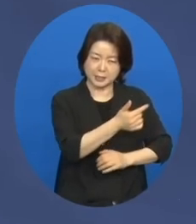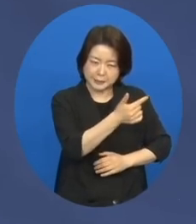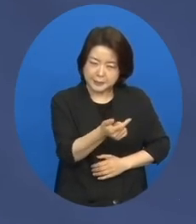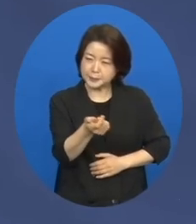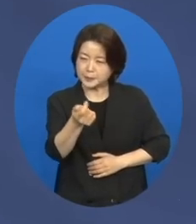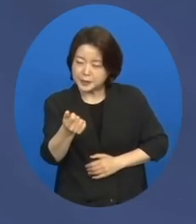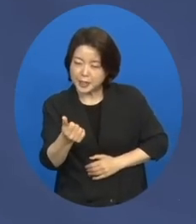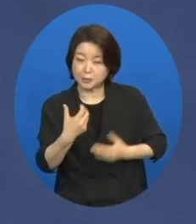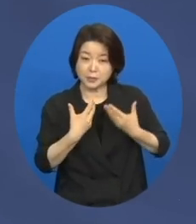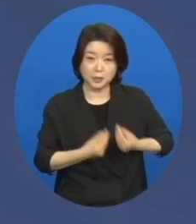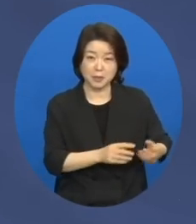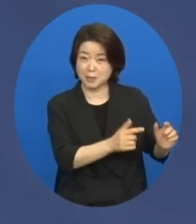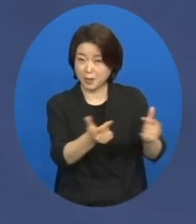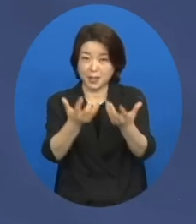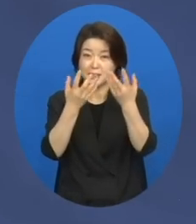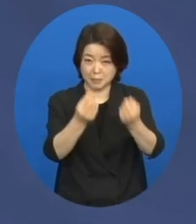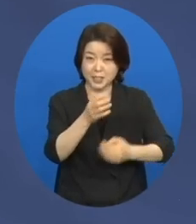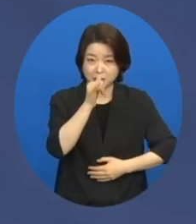절망들은 대부분